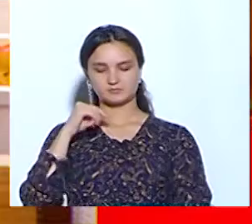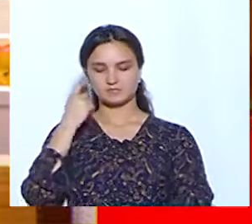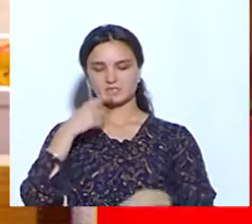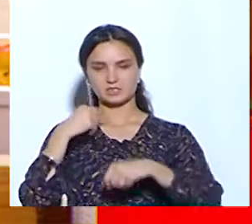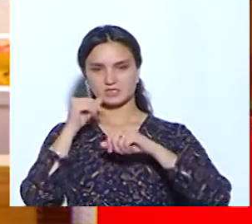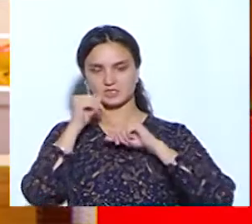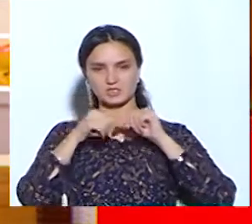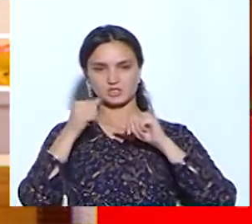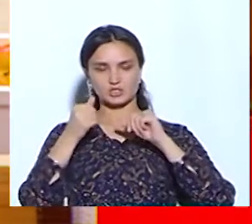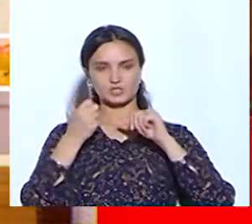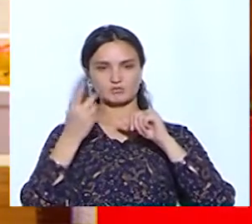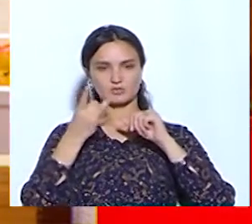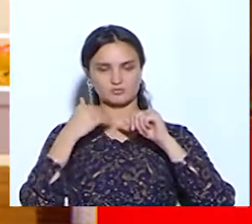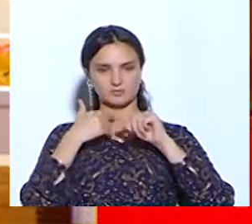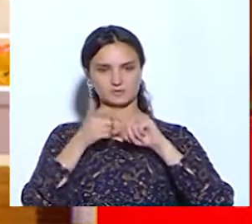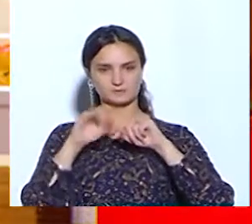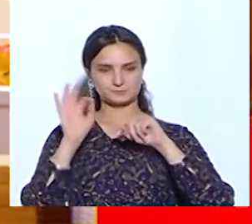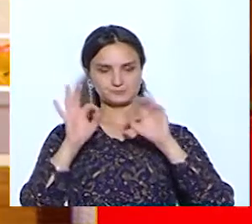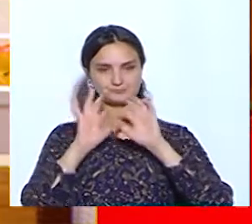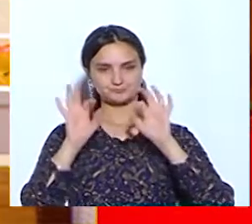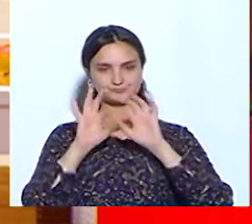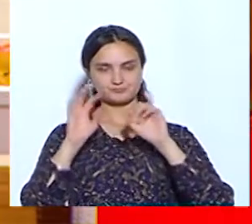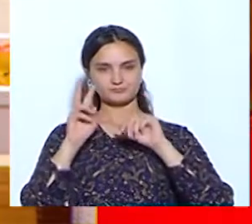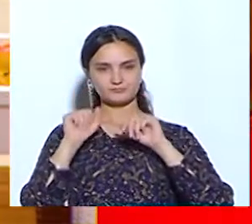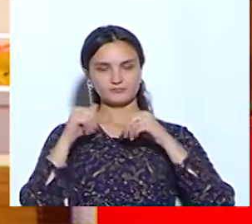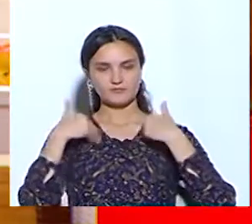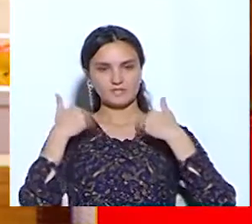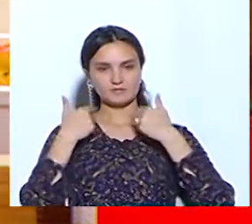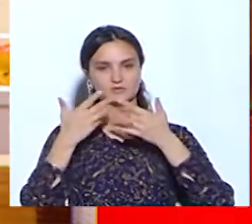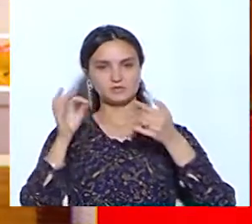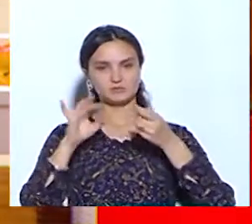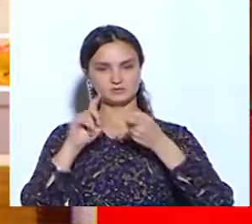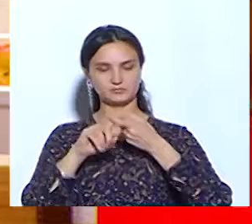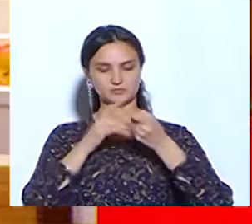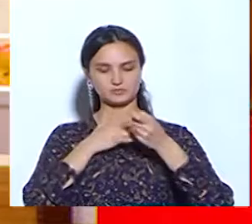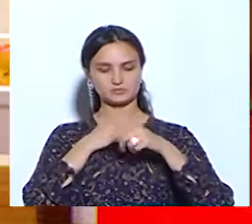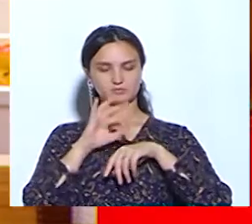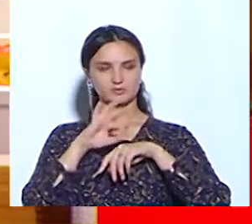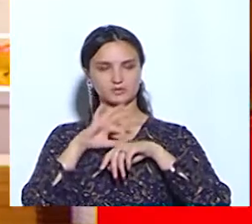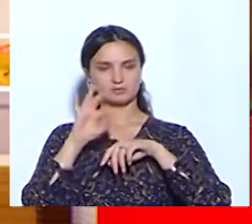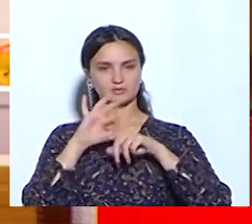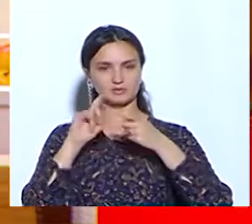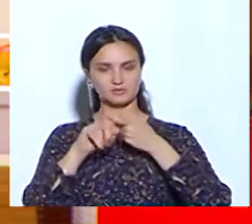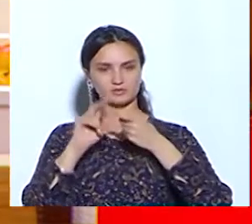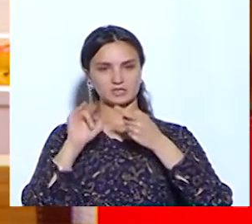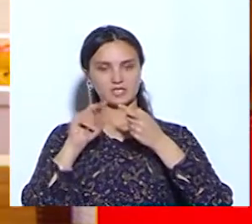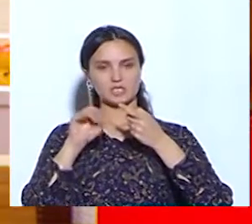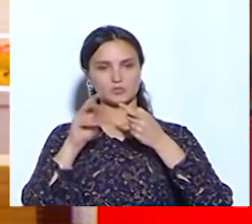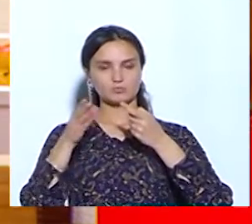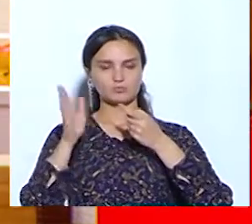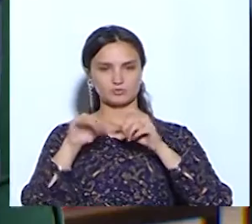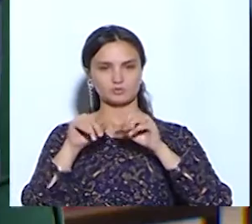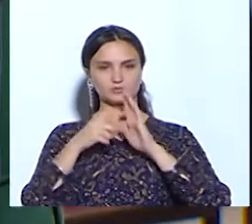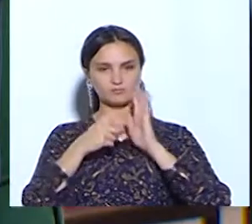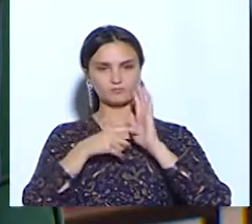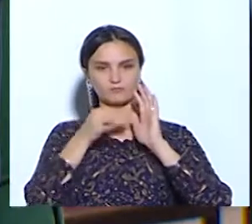წელიწადში რამდენჯერ ვერ გეტყვით, მე ძალიან ხშირად საუბრობ კავიტამინთან დაკავშირებით და გულის პათოლოგიებთან დაკავშირებით, კალიუმზეც. მოდით